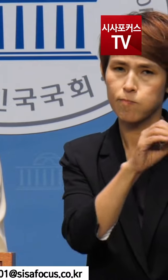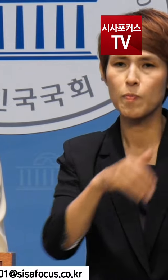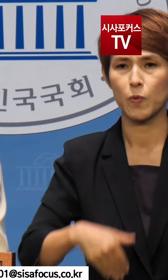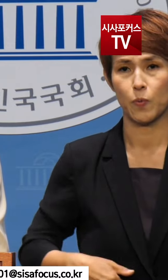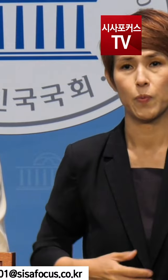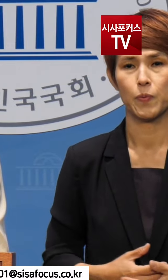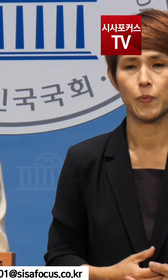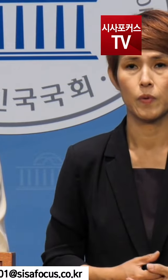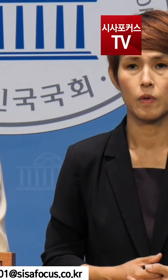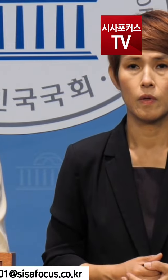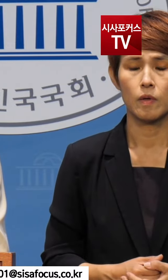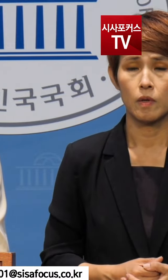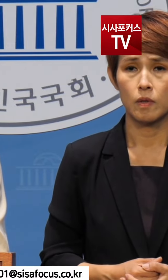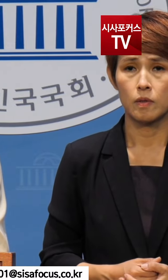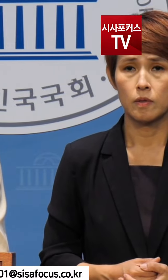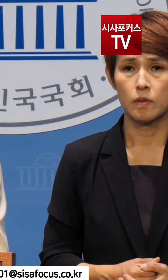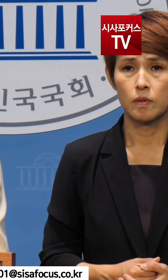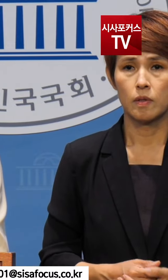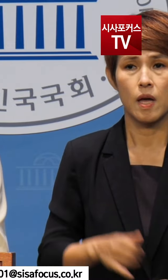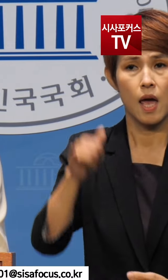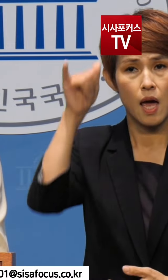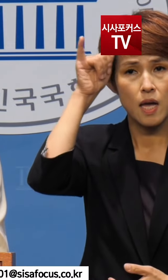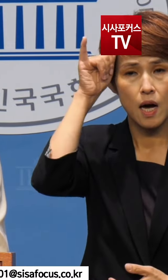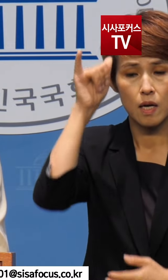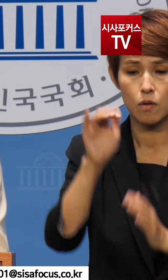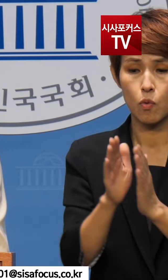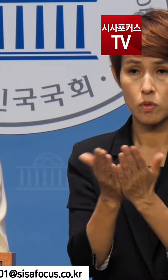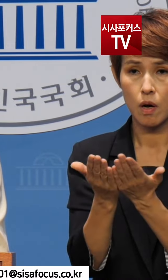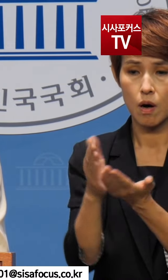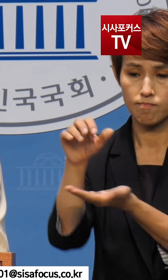했습니다. 그 말이 맞다면 AI 디지털